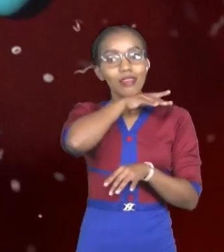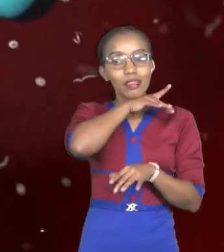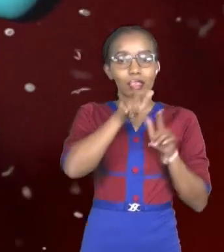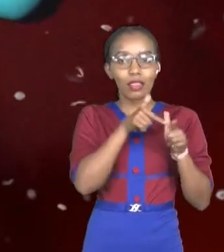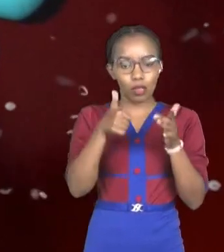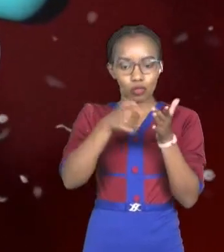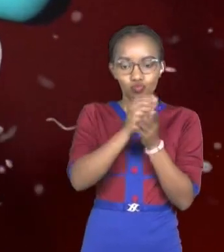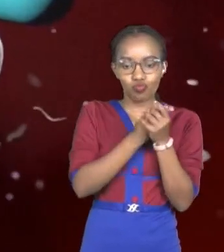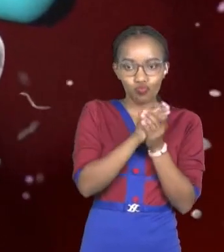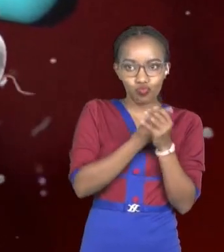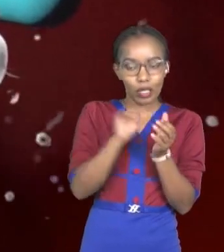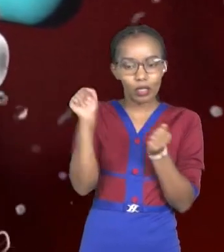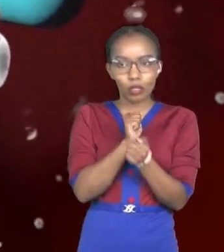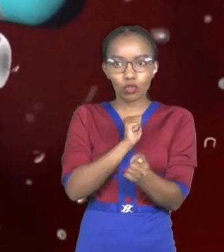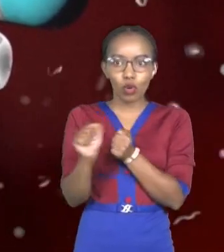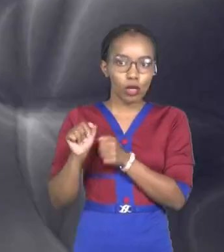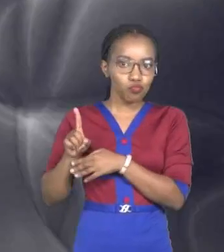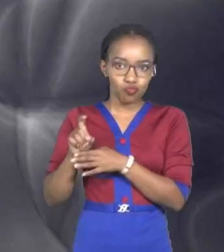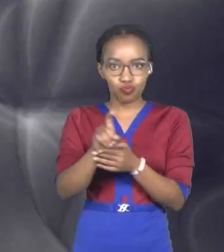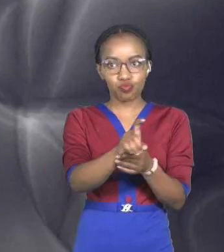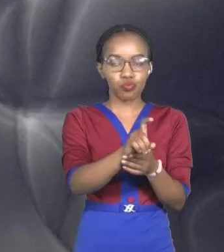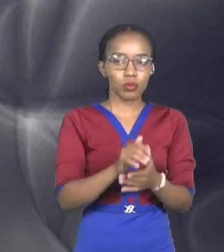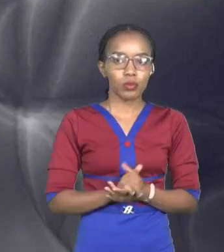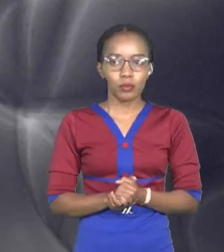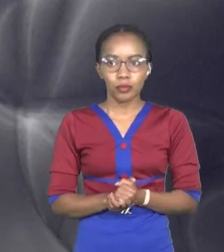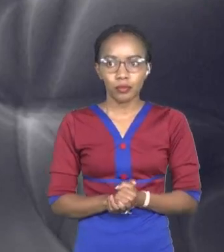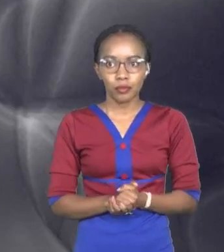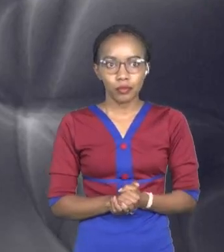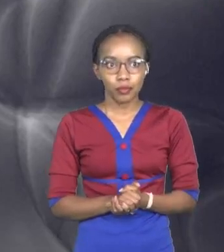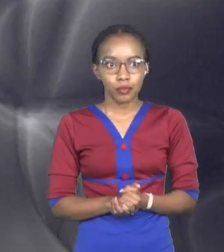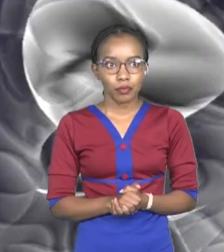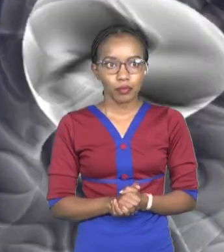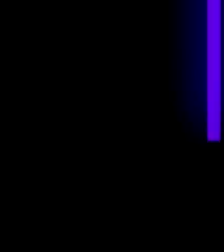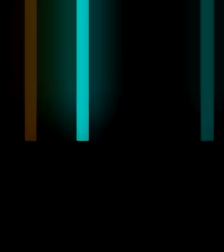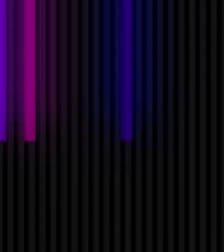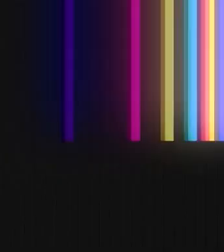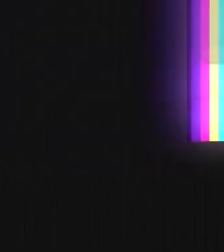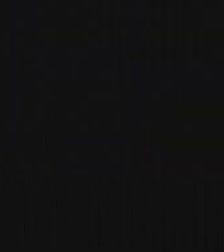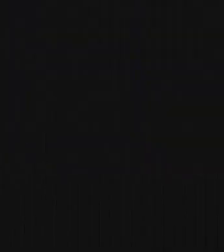na kuangamiza. Emmanuel Terer, Switch TV.